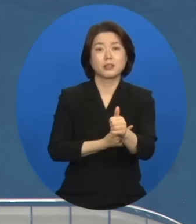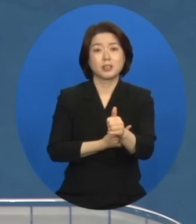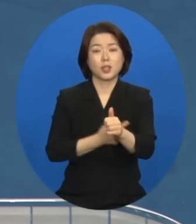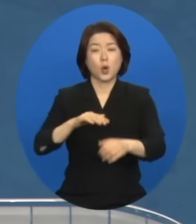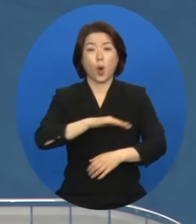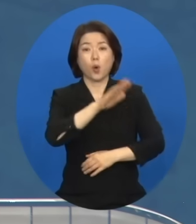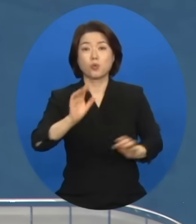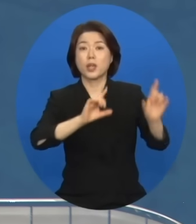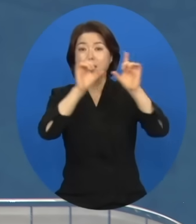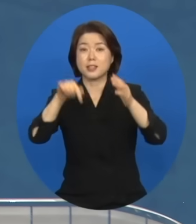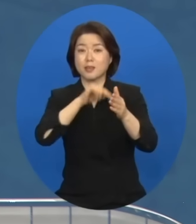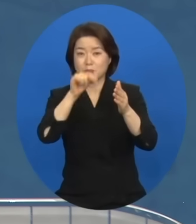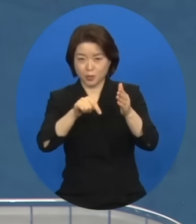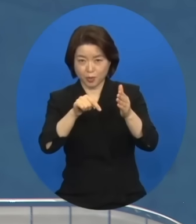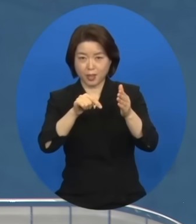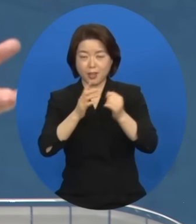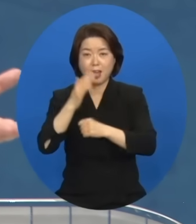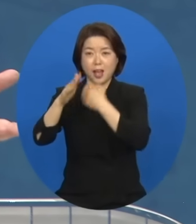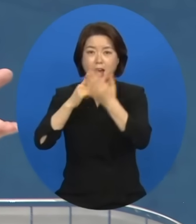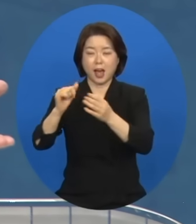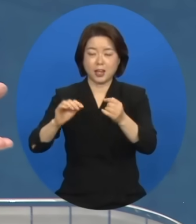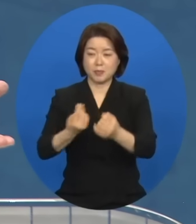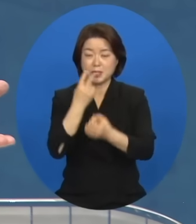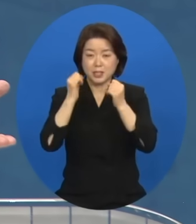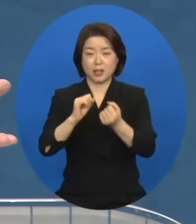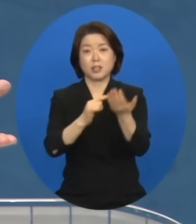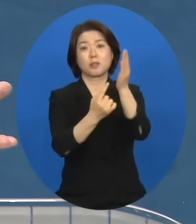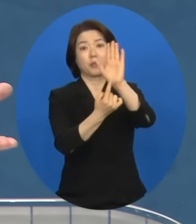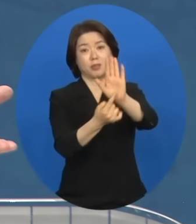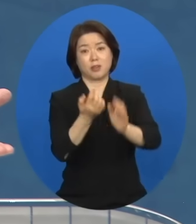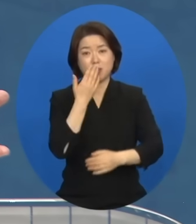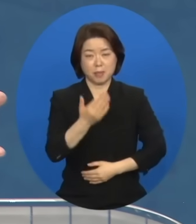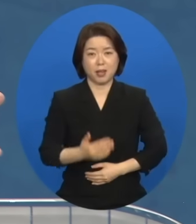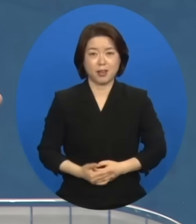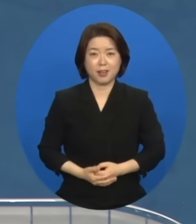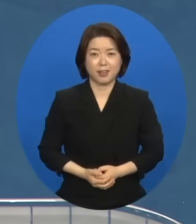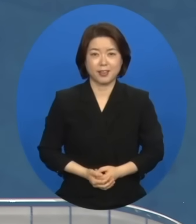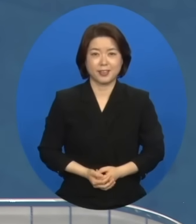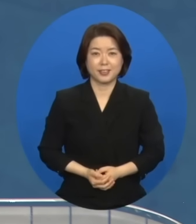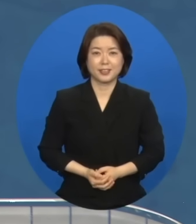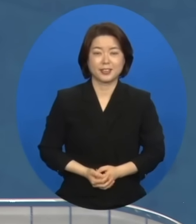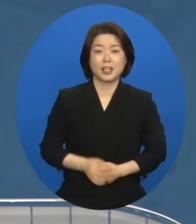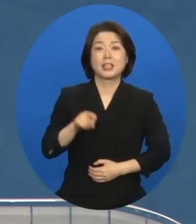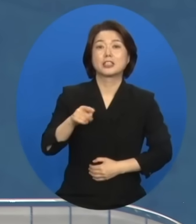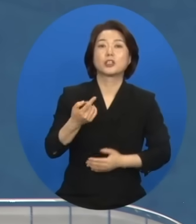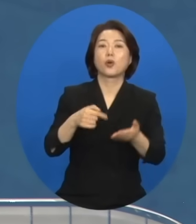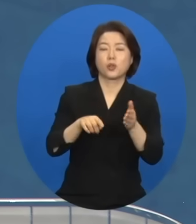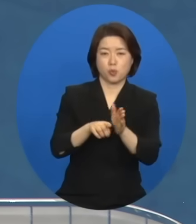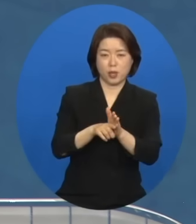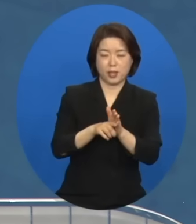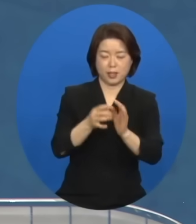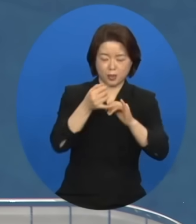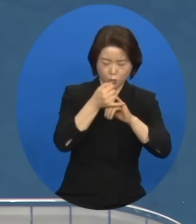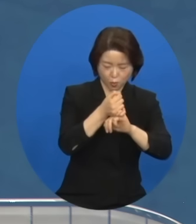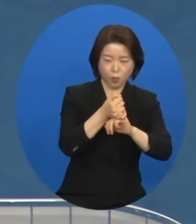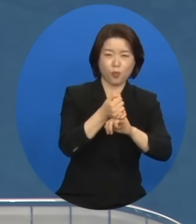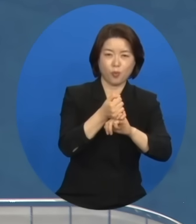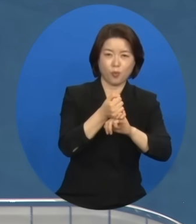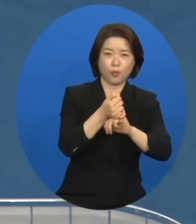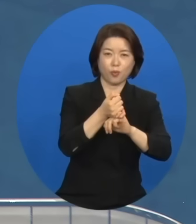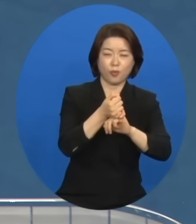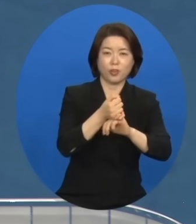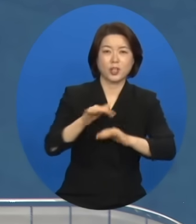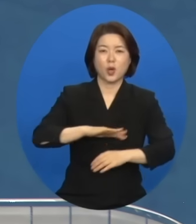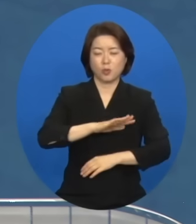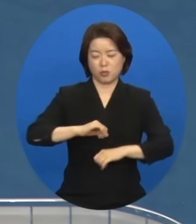우리의 삶 속에는 하나님의 살아계심이 드러나시게 돼요. 그러려면 반드시